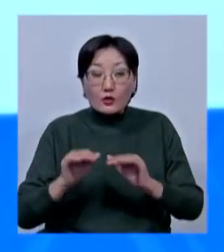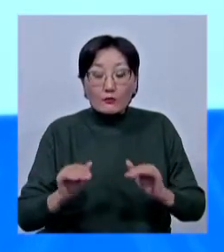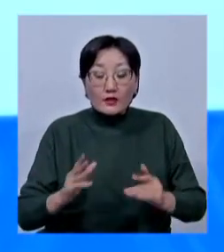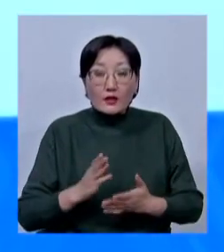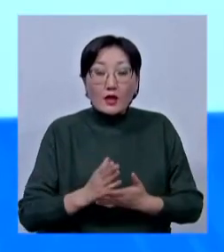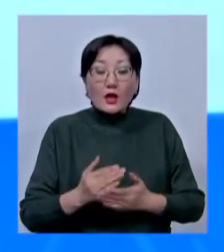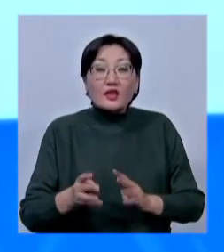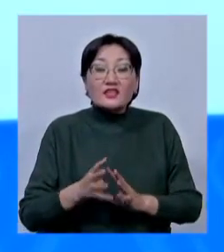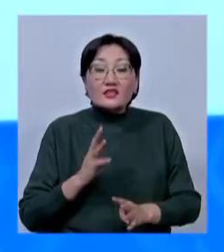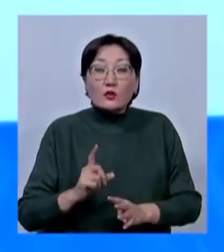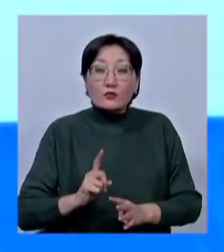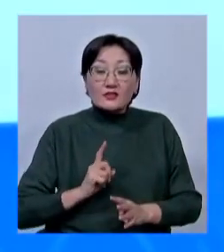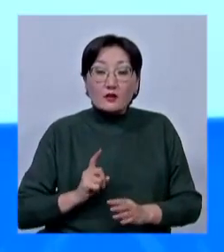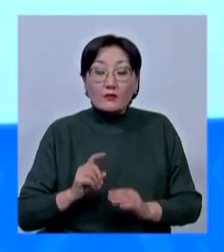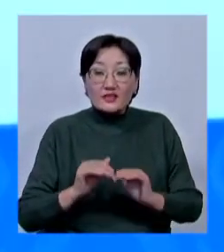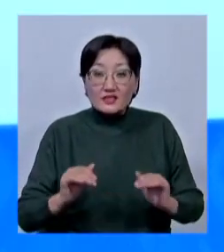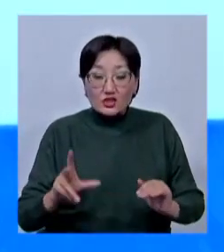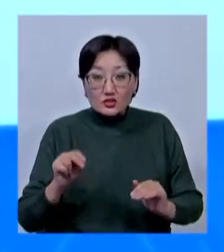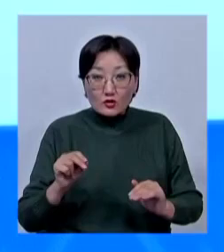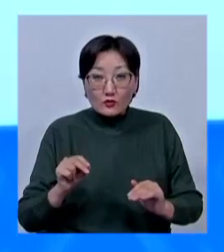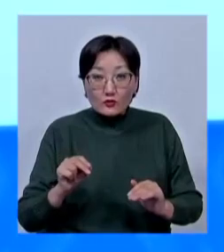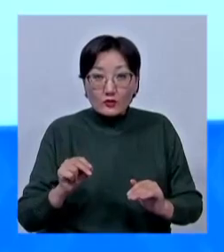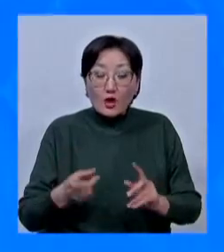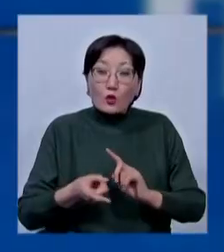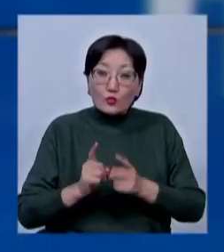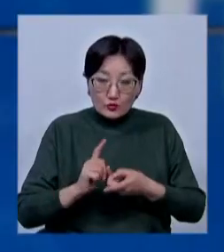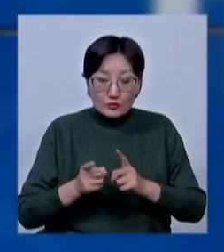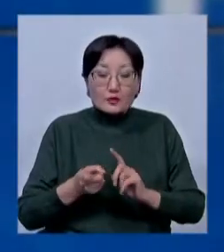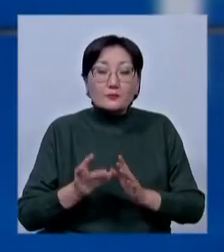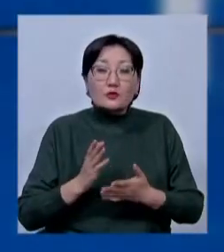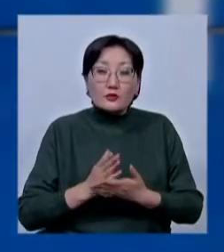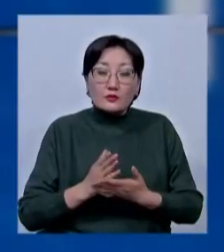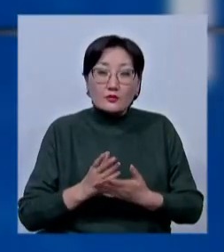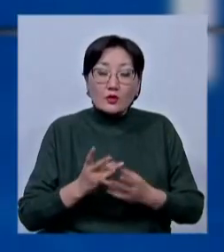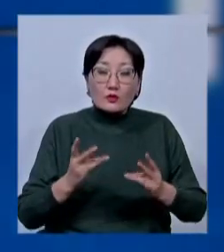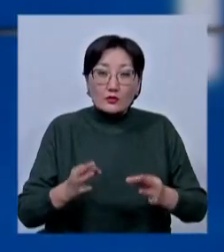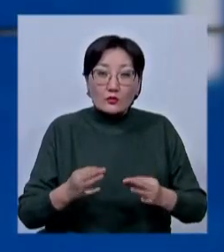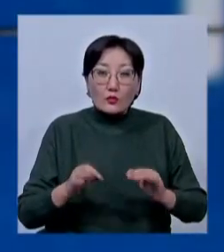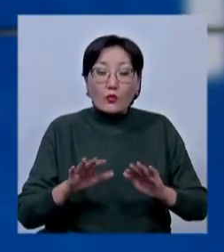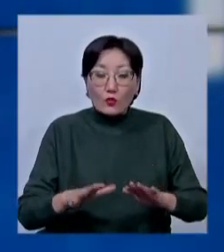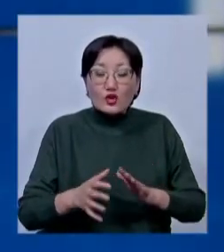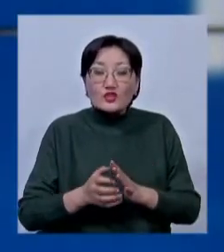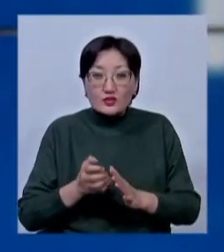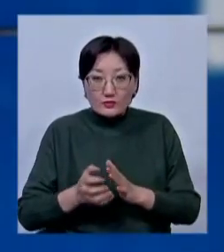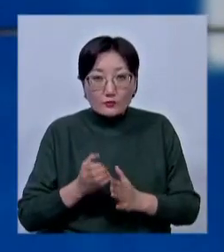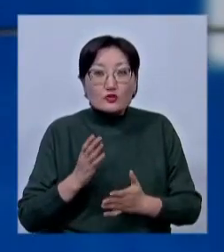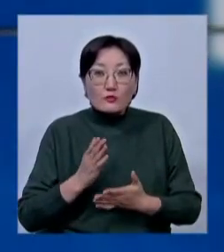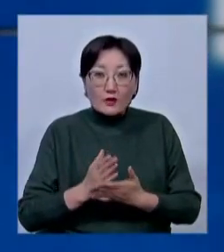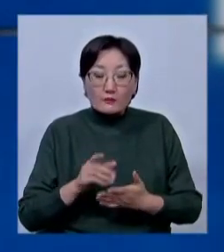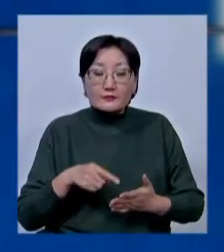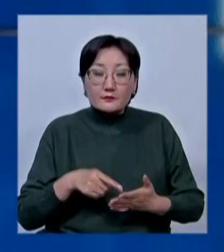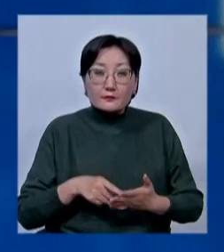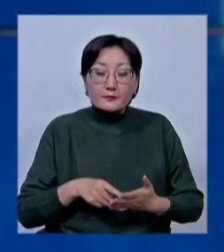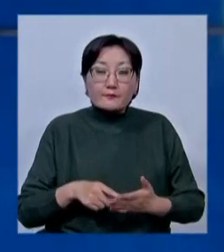кезекте тұрған ол кезектегі балалардың саны өмірі өзгеріп тұрады. Ну, орын жетпеушілік бар.